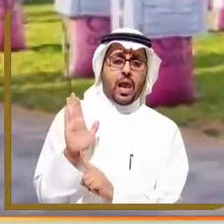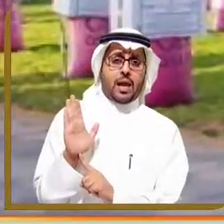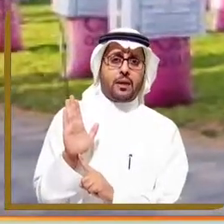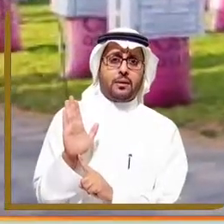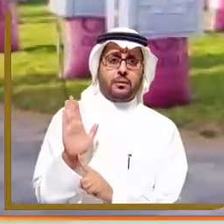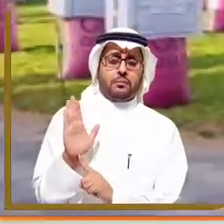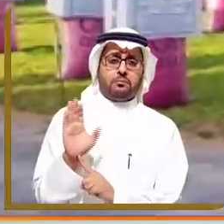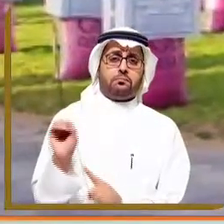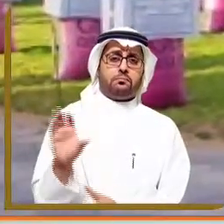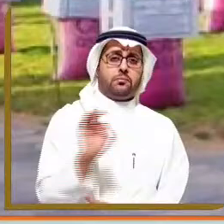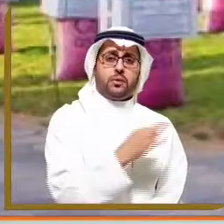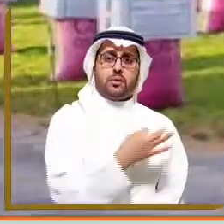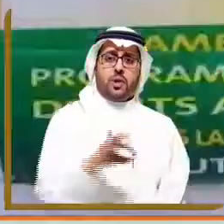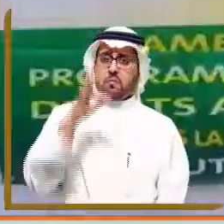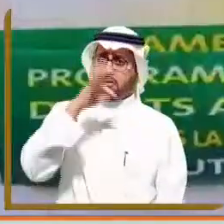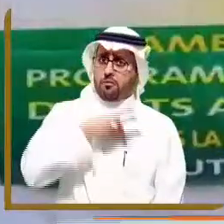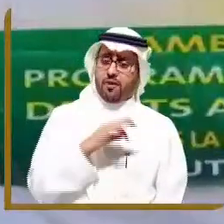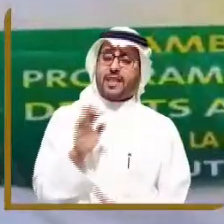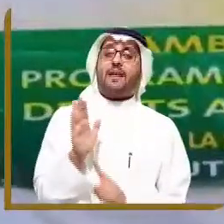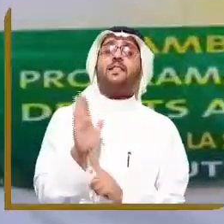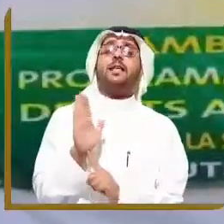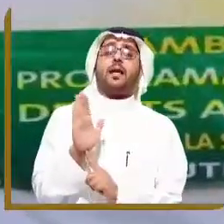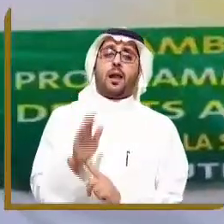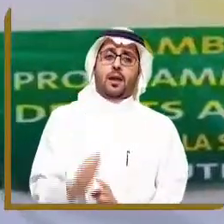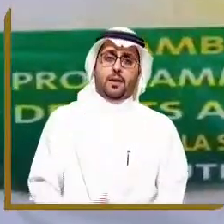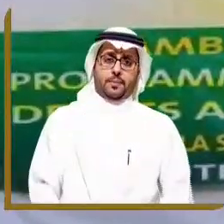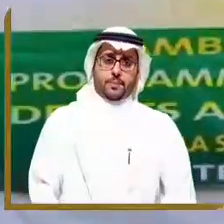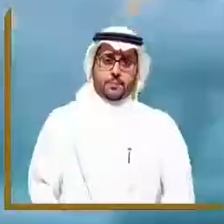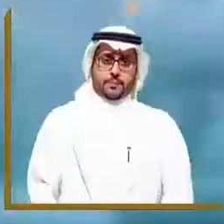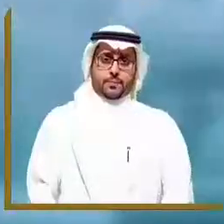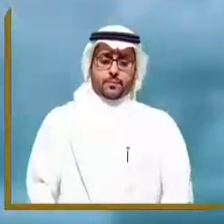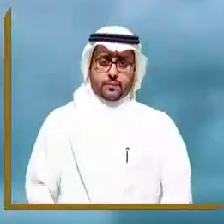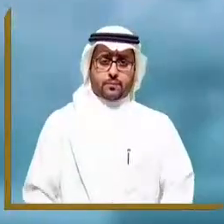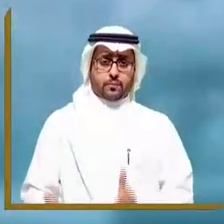المستفيدين أكثر من 6,000 شخص.